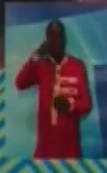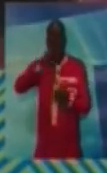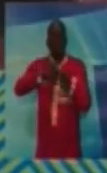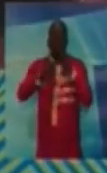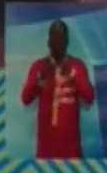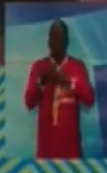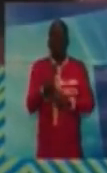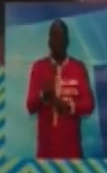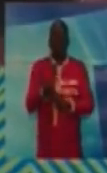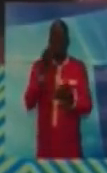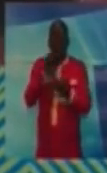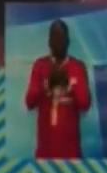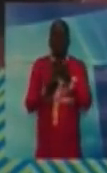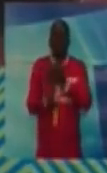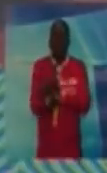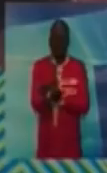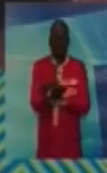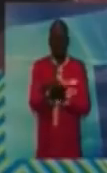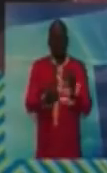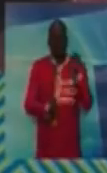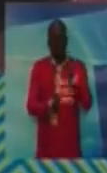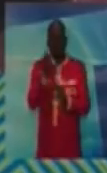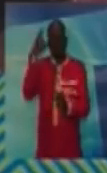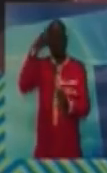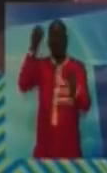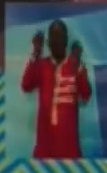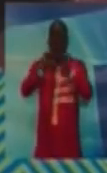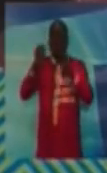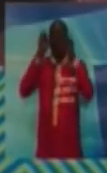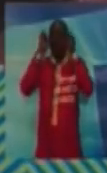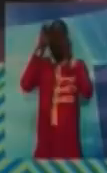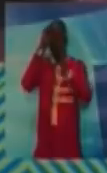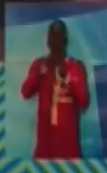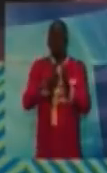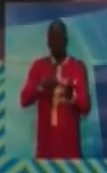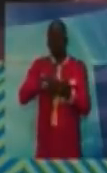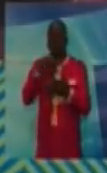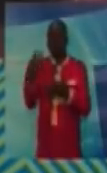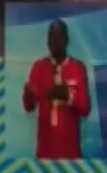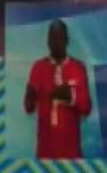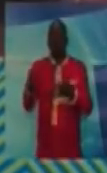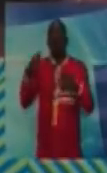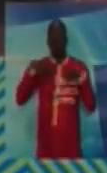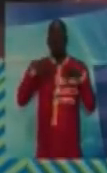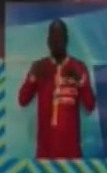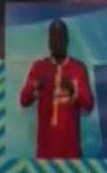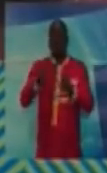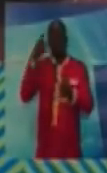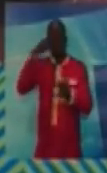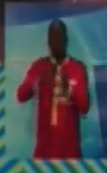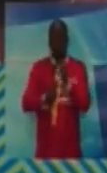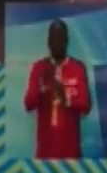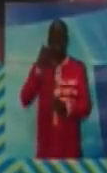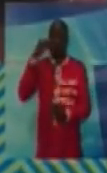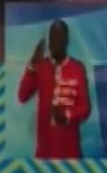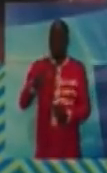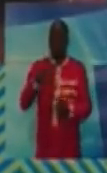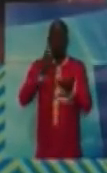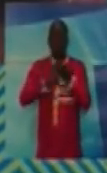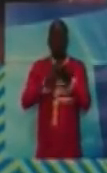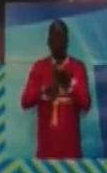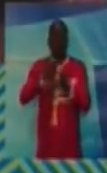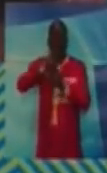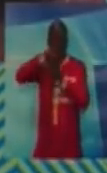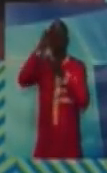copinage. La corruption est repartie de plus belle. Le système éducatif est en train de s'effondrer. Le système sanitaire est pour plus mal. Le dialogue